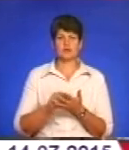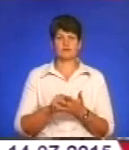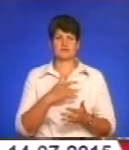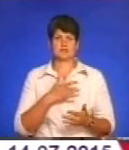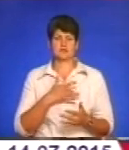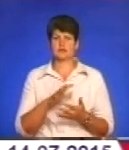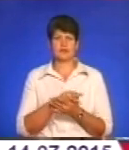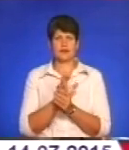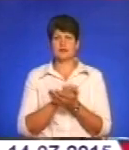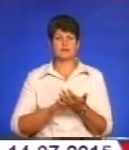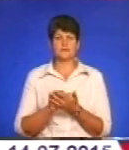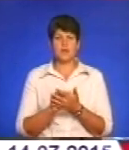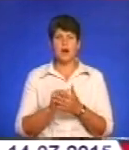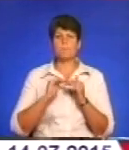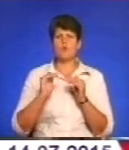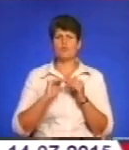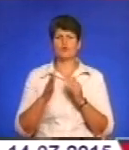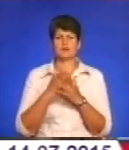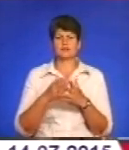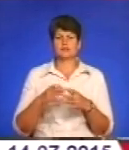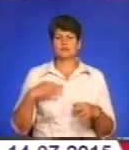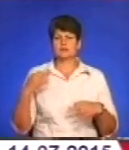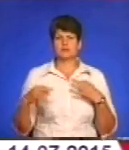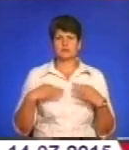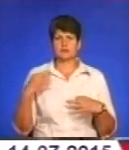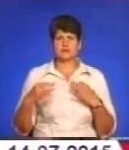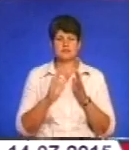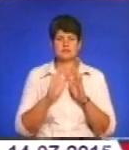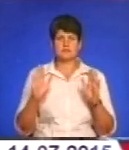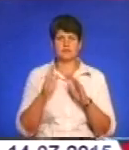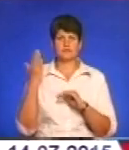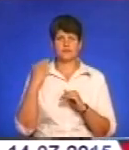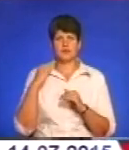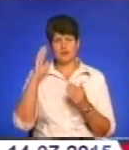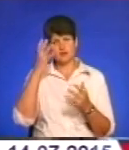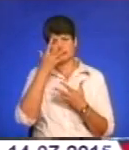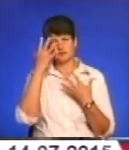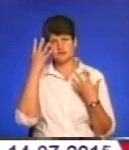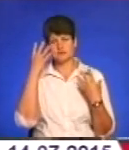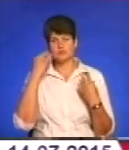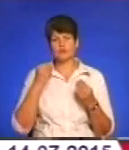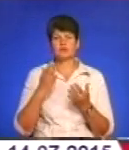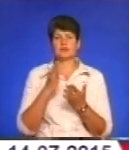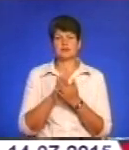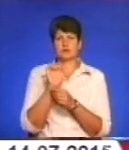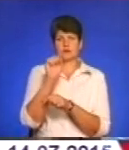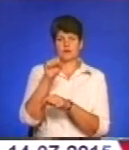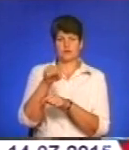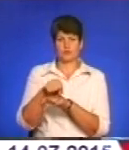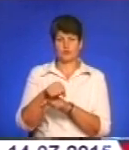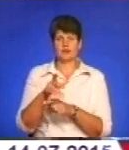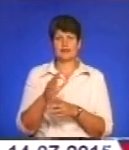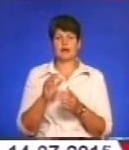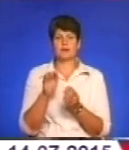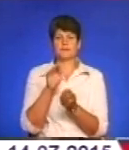знести. А по полю лунають крізь стогін всі співи торішні. Амнезія торкається схилених низько голів. На